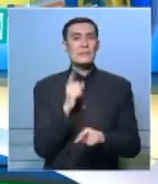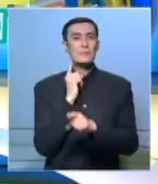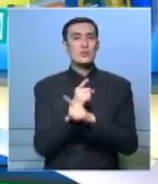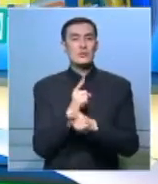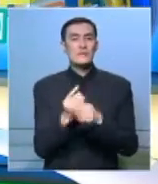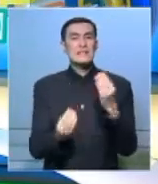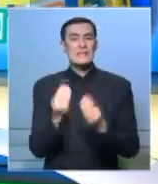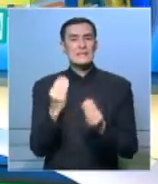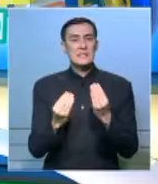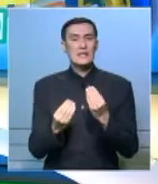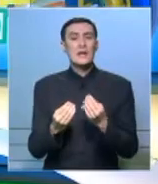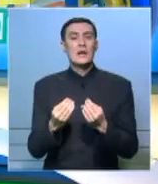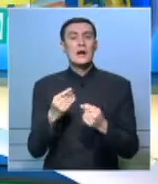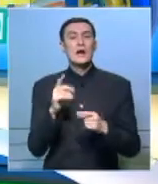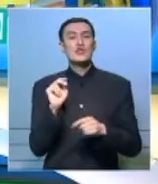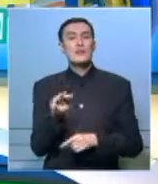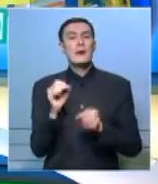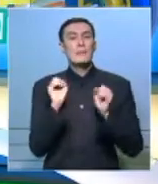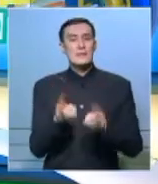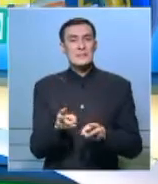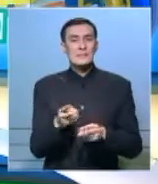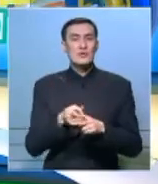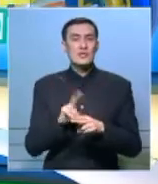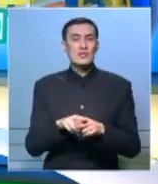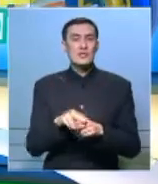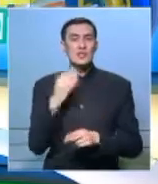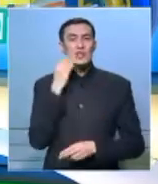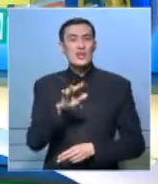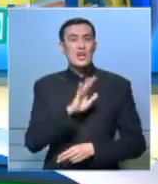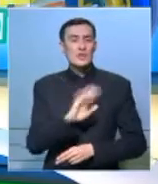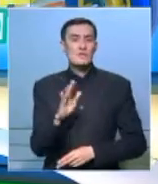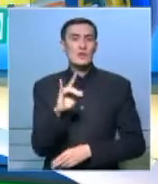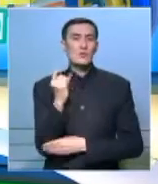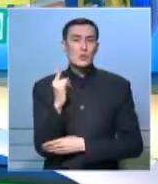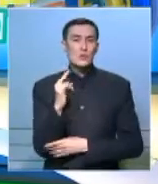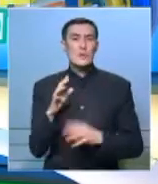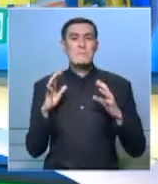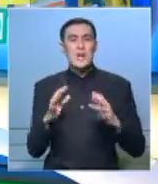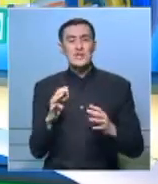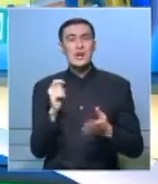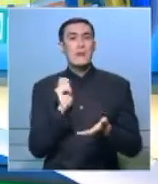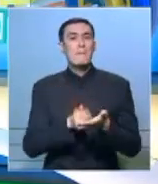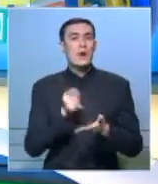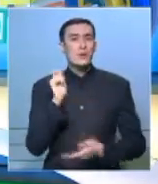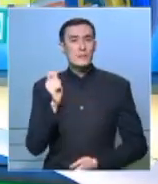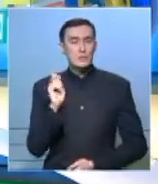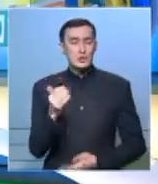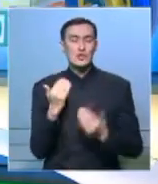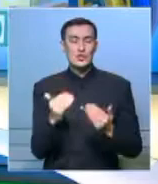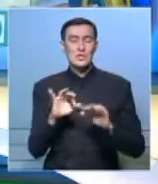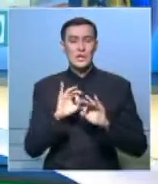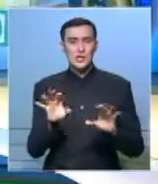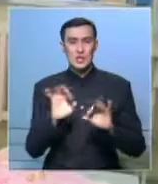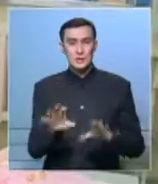несертифицированный детский товар. Чем грозят ребенку некачественные куклы, мечи и погремушки, расскажет моя коллега Райхан Тажибаева.